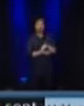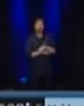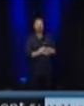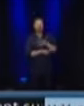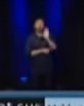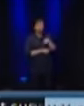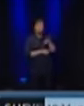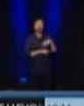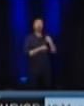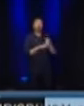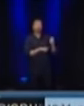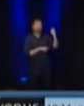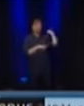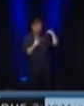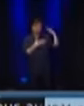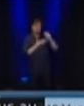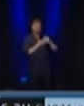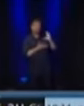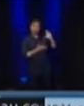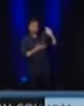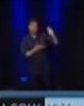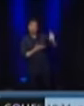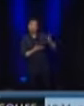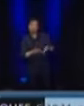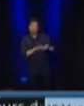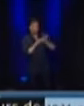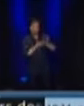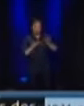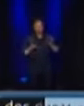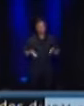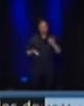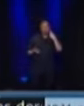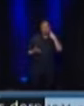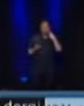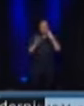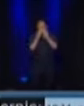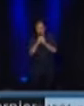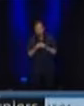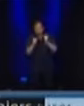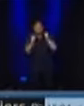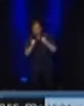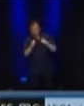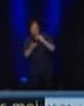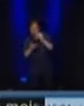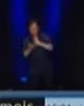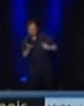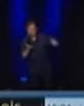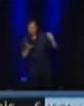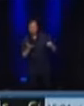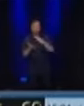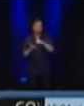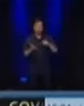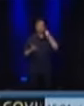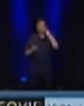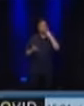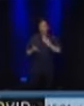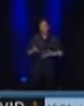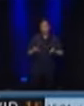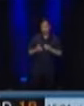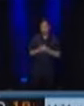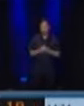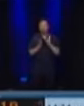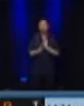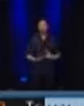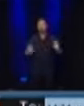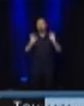l'été passé, les camps de jour, les camps de vacances, et puis on est en train de regarder pour faire la même chose. Pour moi, c'est très important, les camps de jour, les camps de vacances,